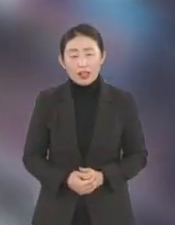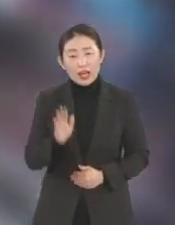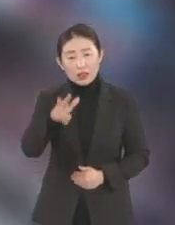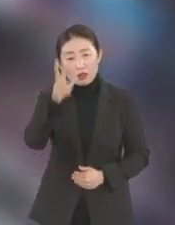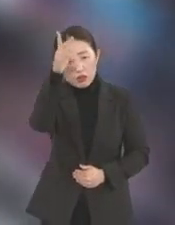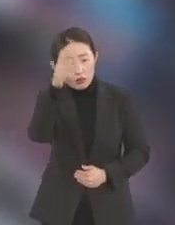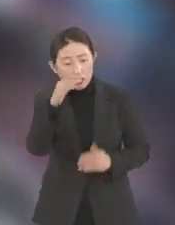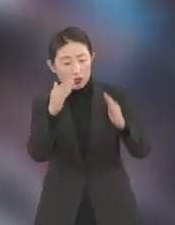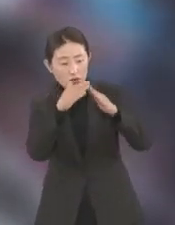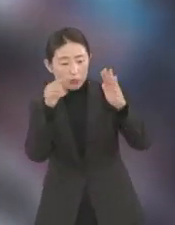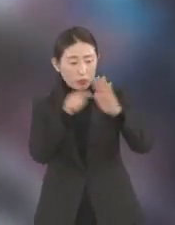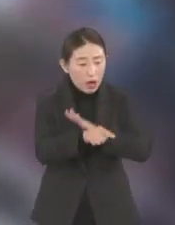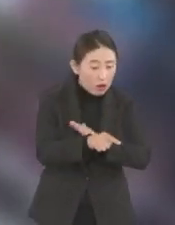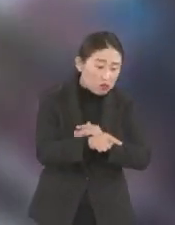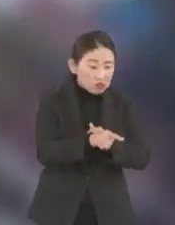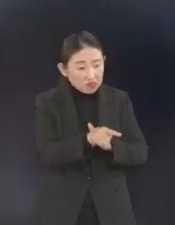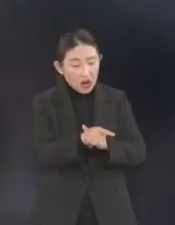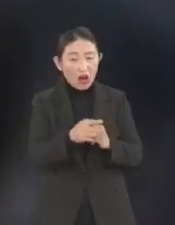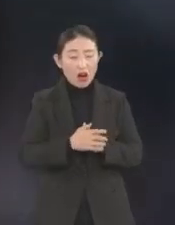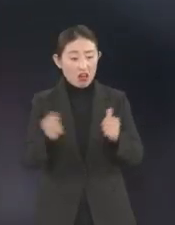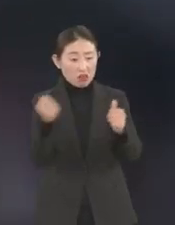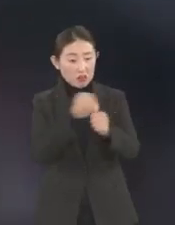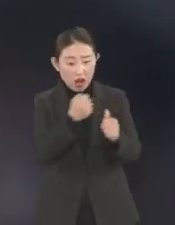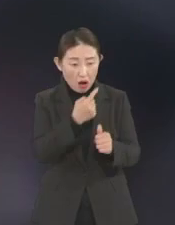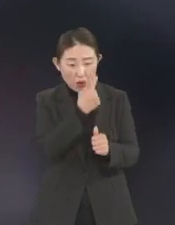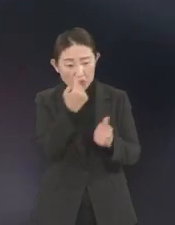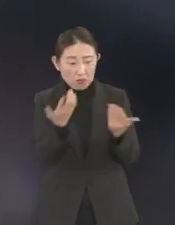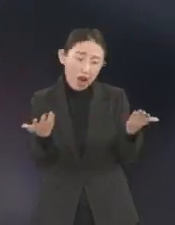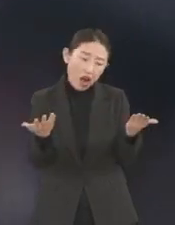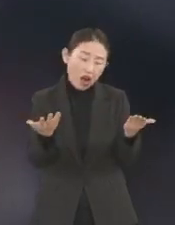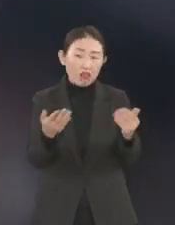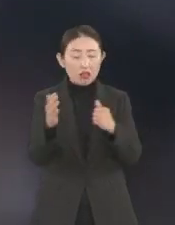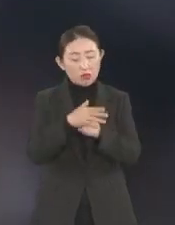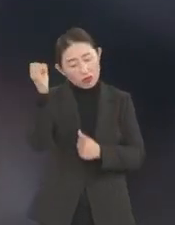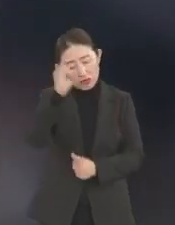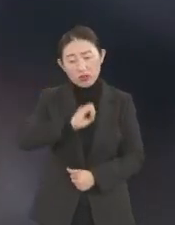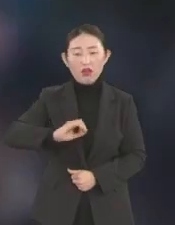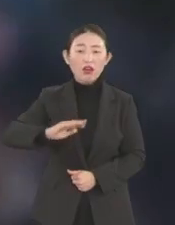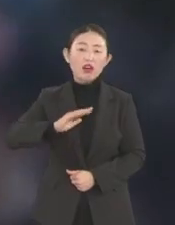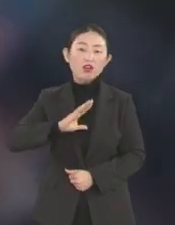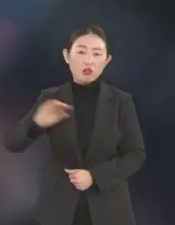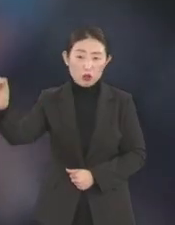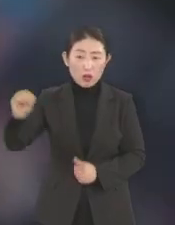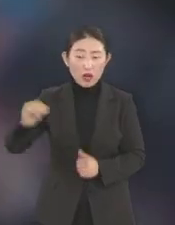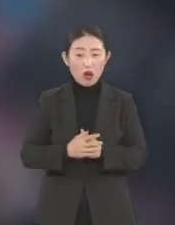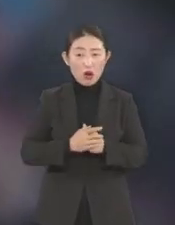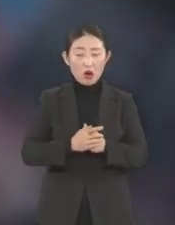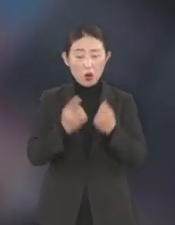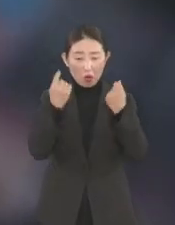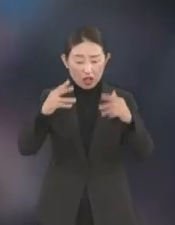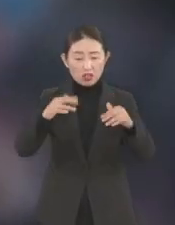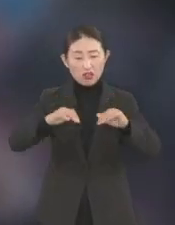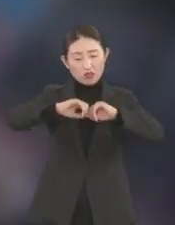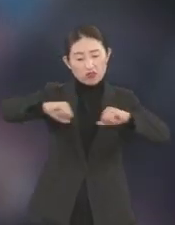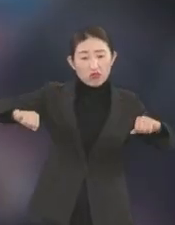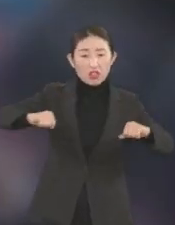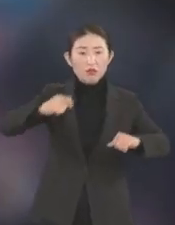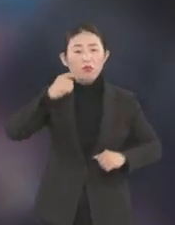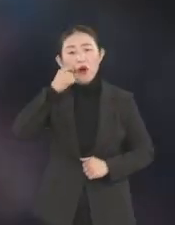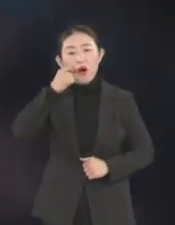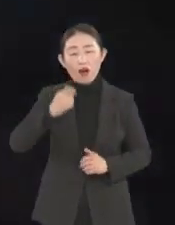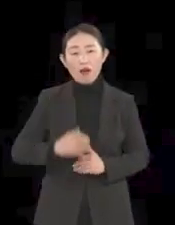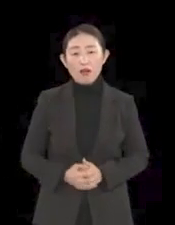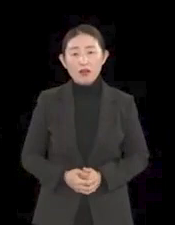하지만 경찰은 번번이 정황만 있을 뿐 물리적 피해가 보이지 않는다며 되돌아갔고 확실한 분리 조치는 이루어지지